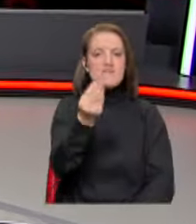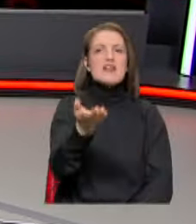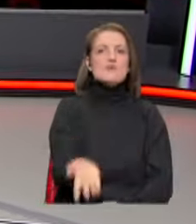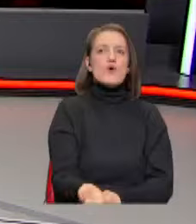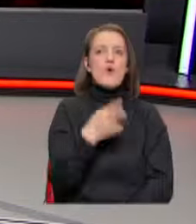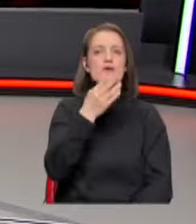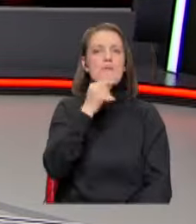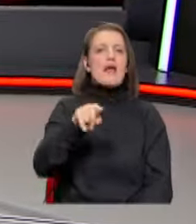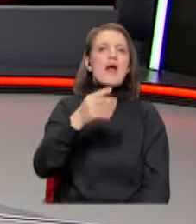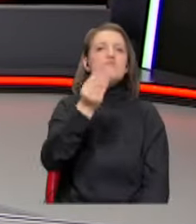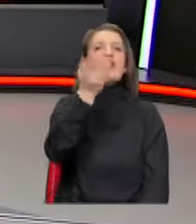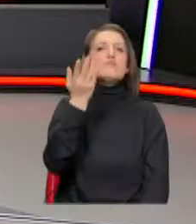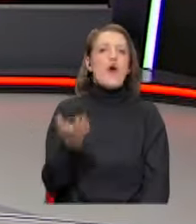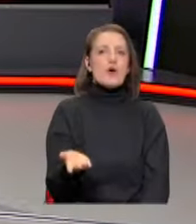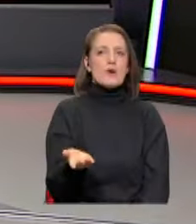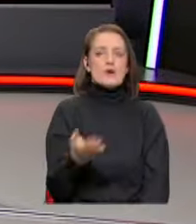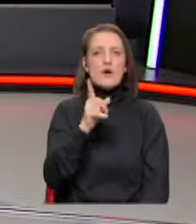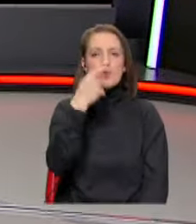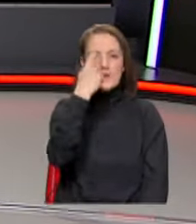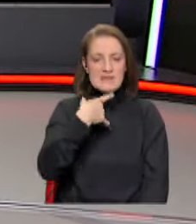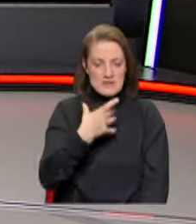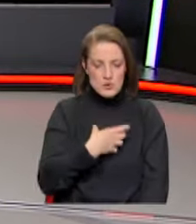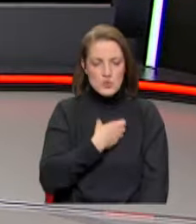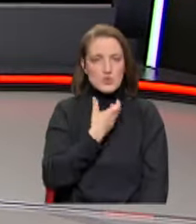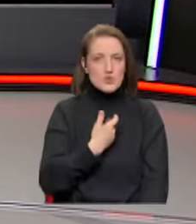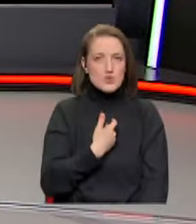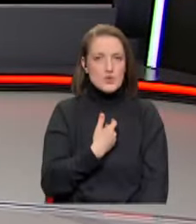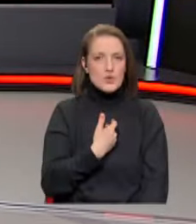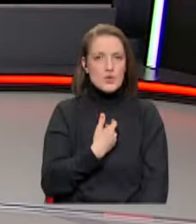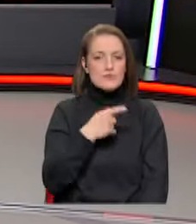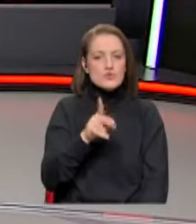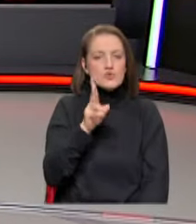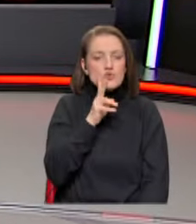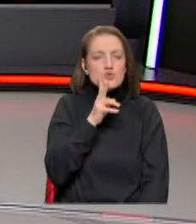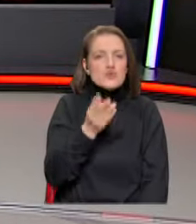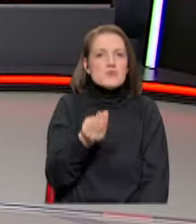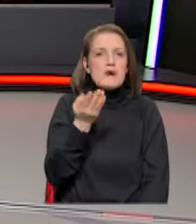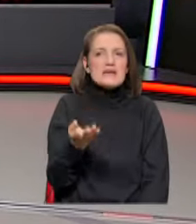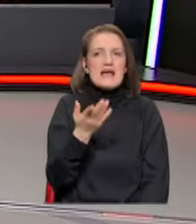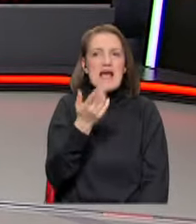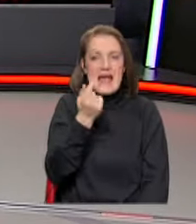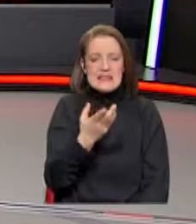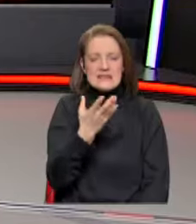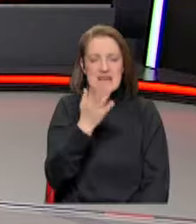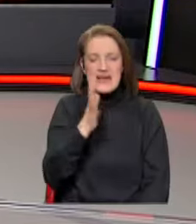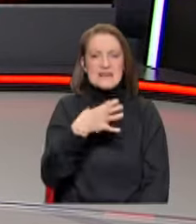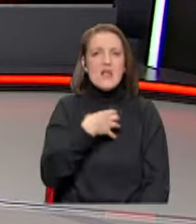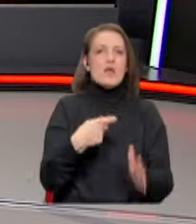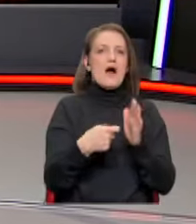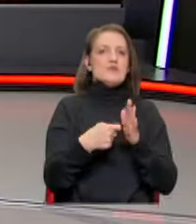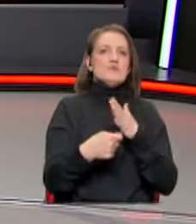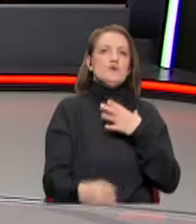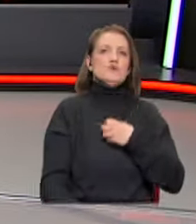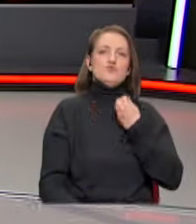onların emeklilerine verilmiyor Dolayısıyla Biz üzgünüz henüz bunları sonuçlandır adık En azından ben kendi adıma